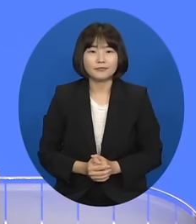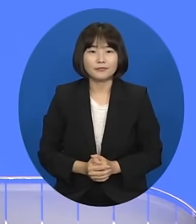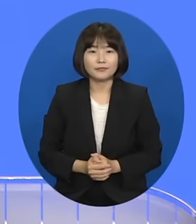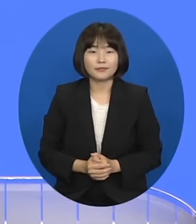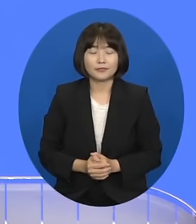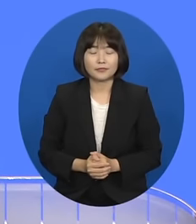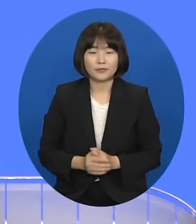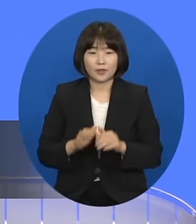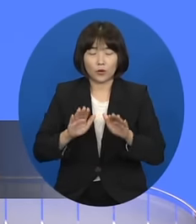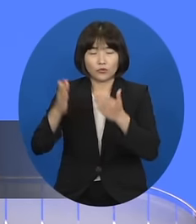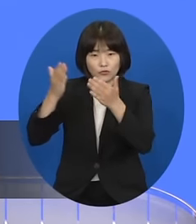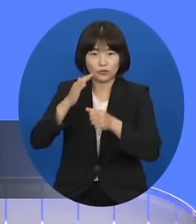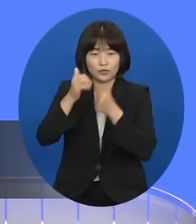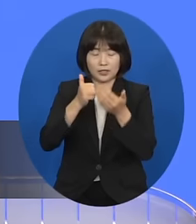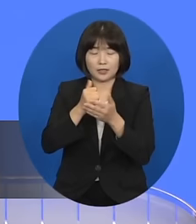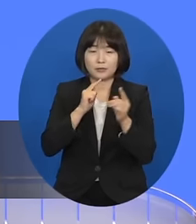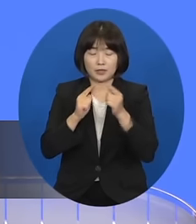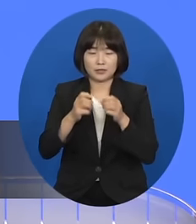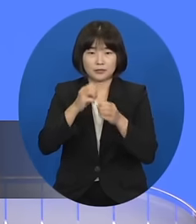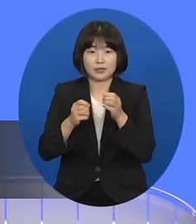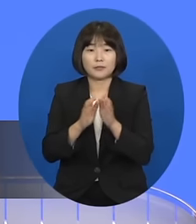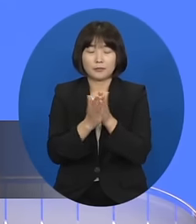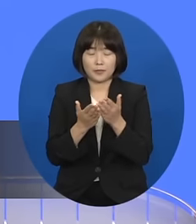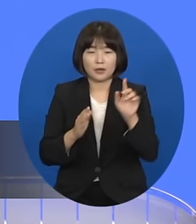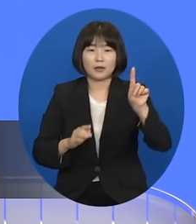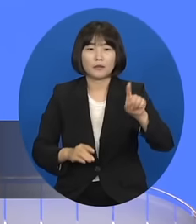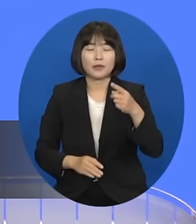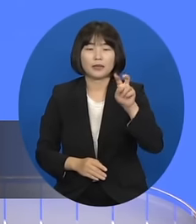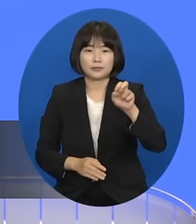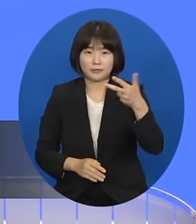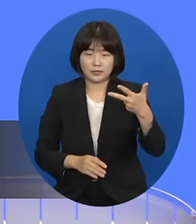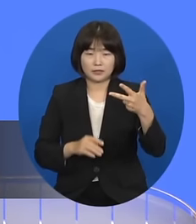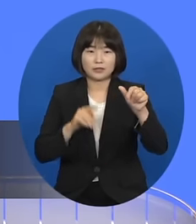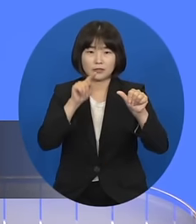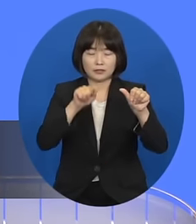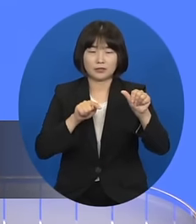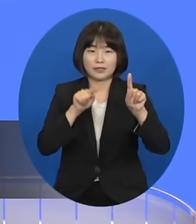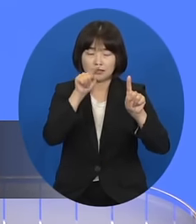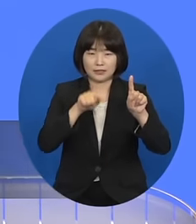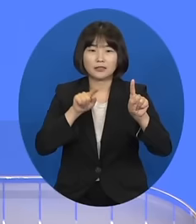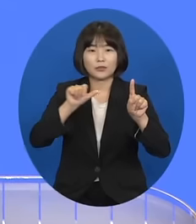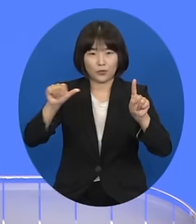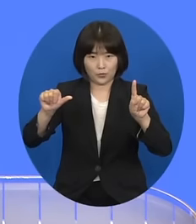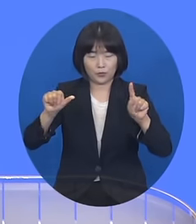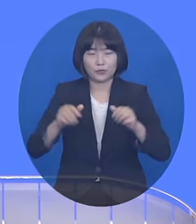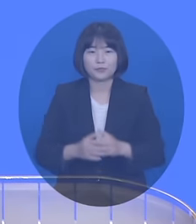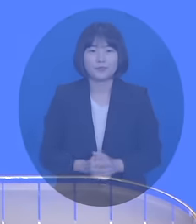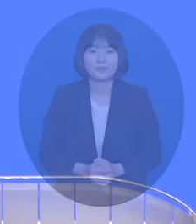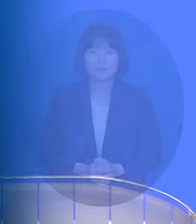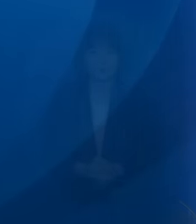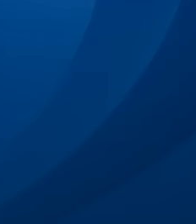오늘 우리에게 주신 하나님의 말씀은 시편 127편 1절에서 5절 말씀입니다.